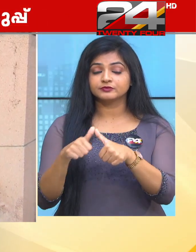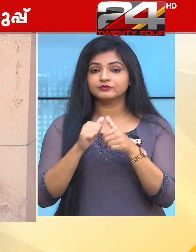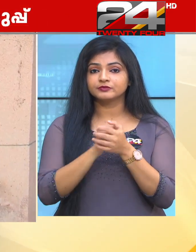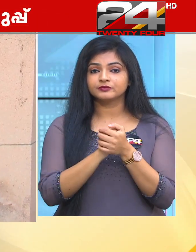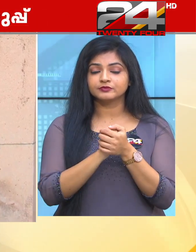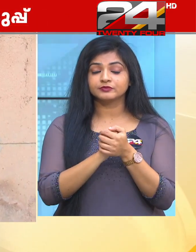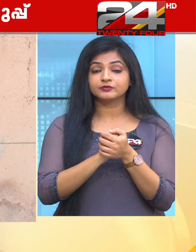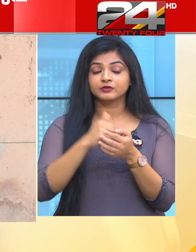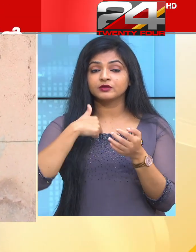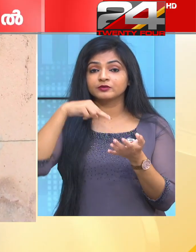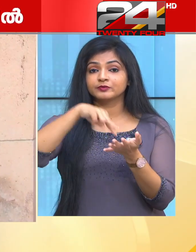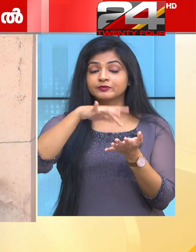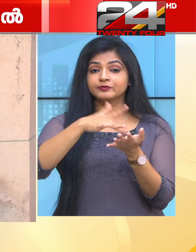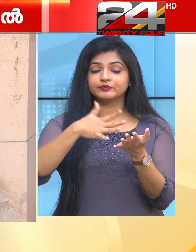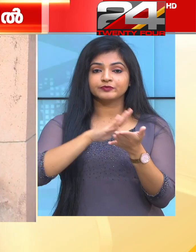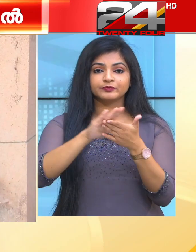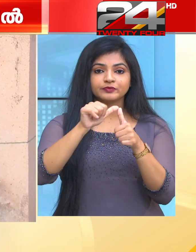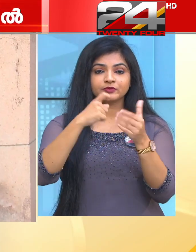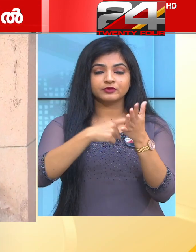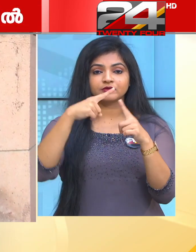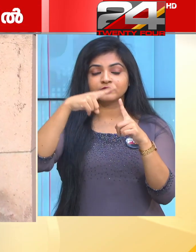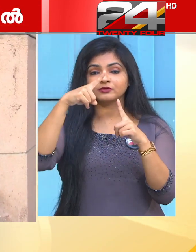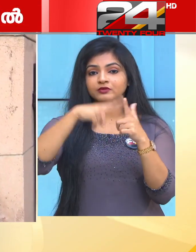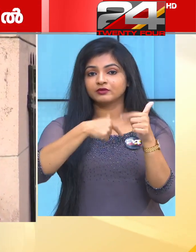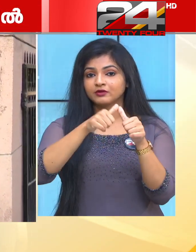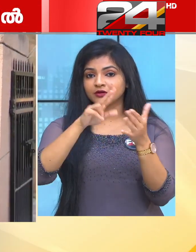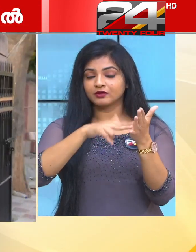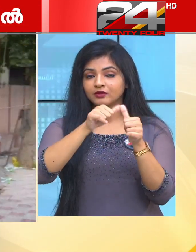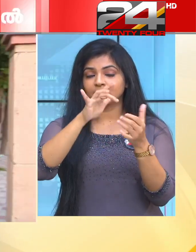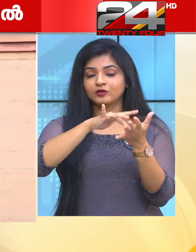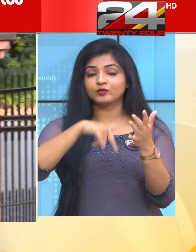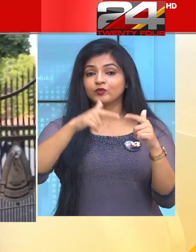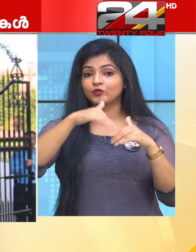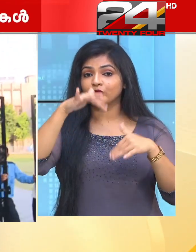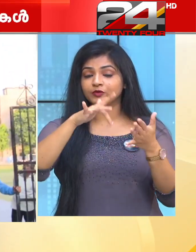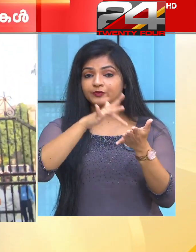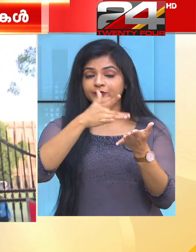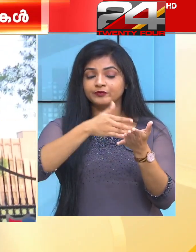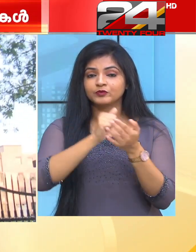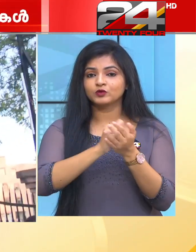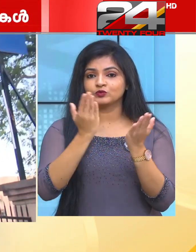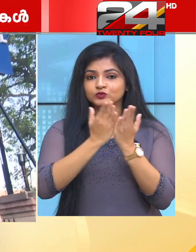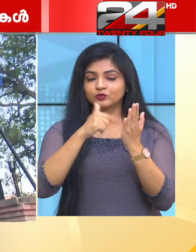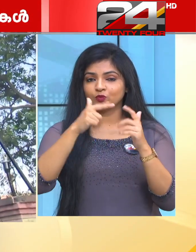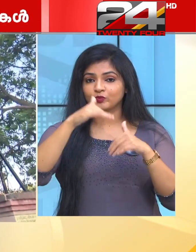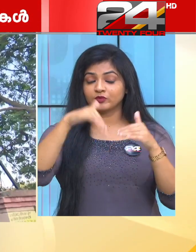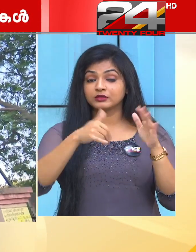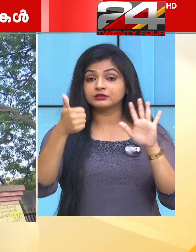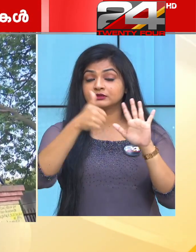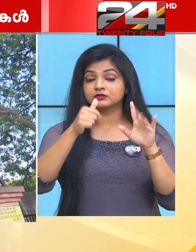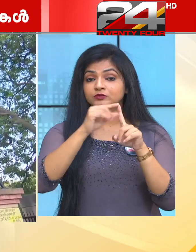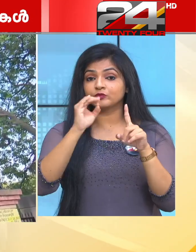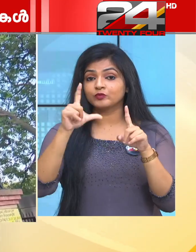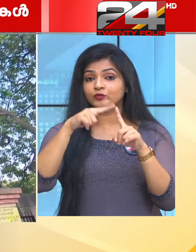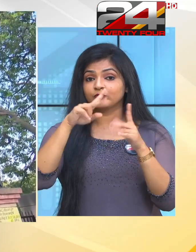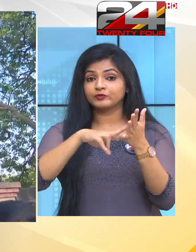തീർച്ചയായും റിജിത്ത്, ഞാൻ ഇപ്പോഴുള്ളത് ഹരിയാനയിലെ ഫരീദാബാദിലെ പോളിംഗ് ബൂത്തിലാണുള്ളത്. ഇത് അശോക് മെമ്മോറിയൽ പബ്ലിക് സ്കൂളാണ്. 6 പോളിംഗ് സ്റ്റേഷനുകളാണ്